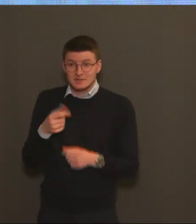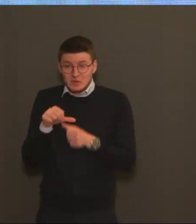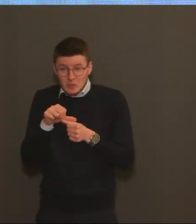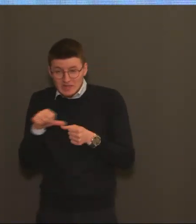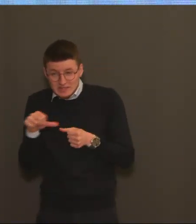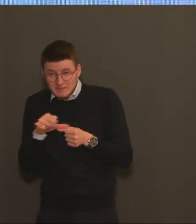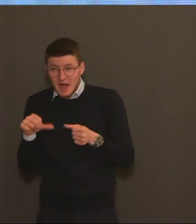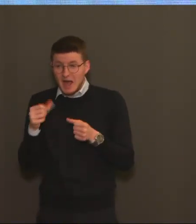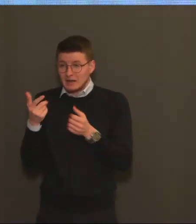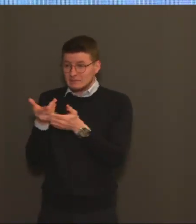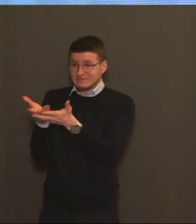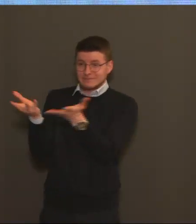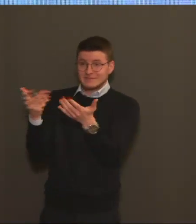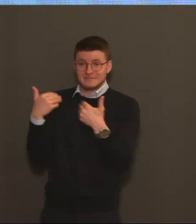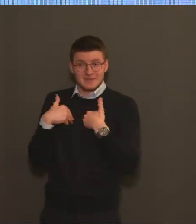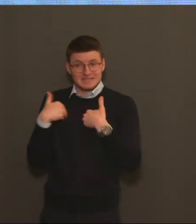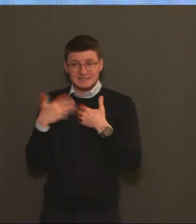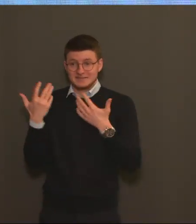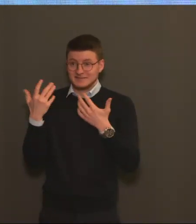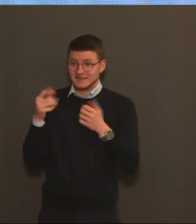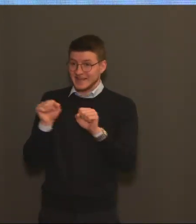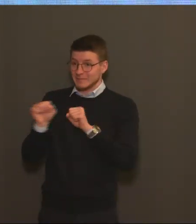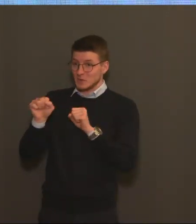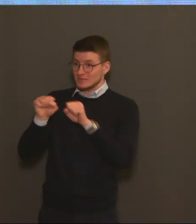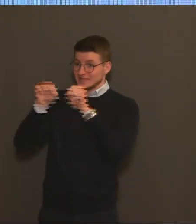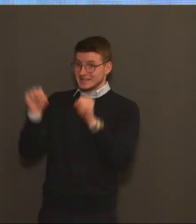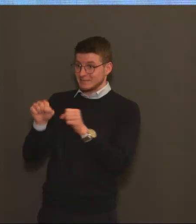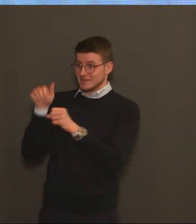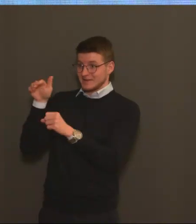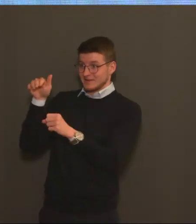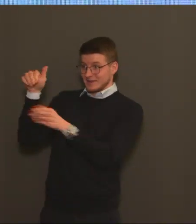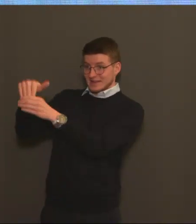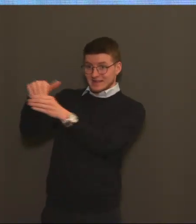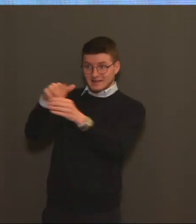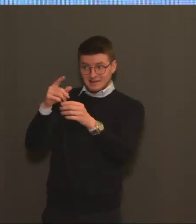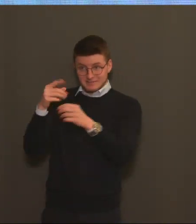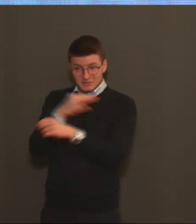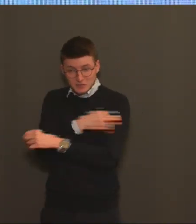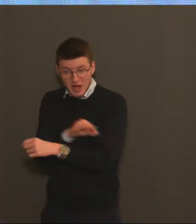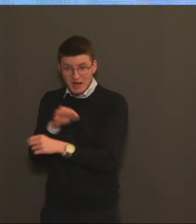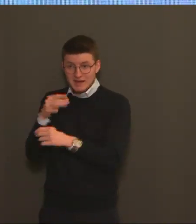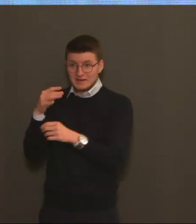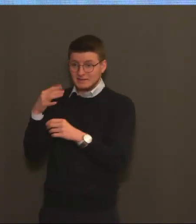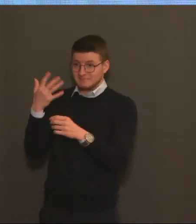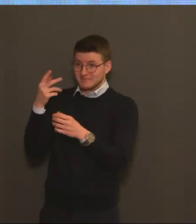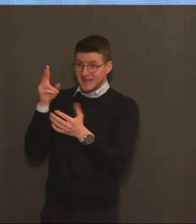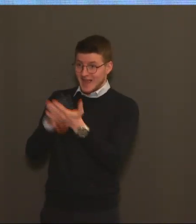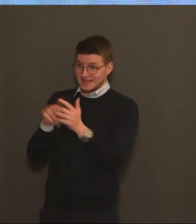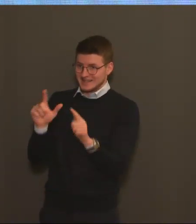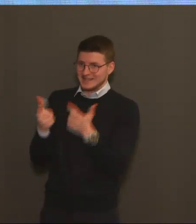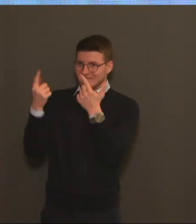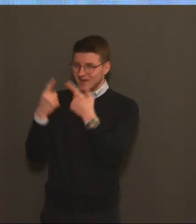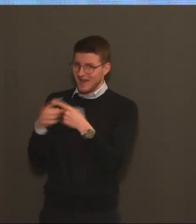die een heel zwak immuunsysteem hebben. Dus het is normaal dat in real life die werkzaamheid, die effectiveness,